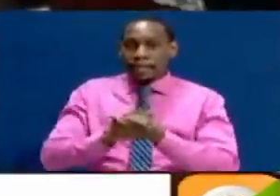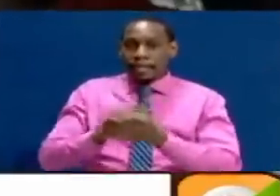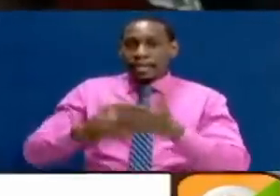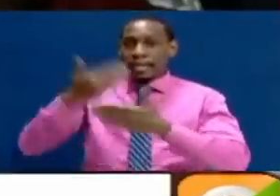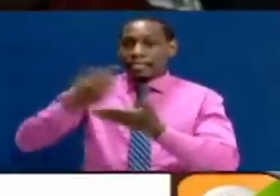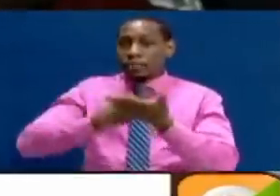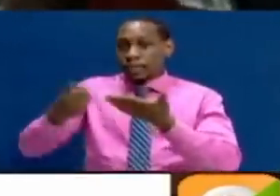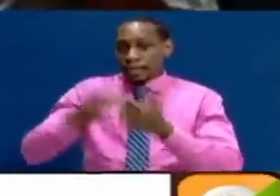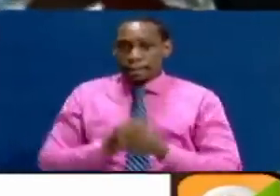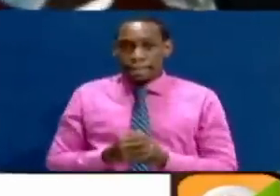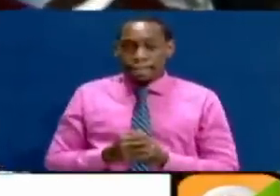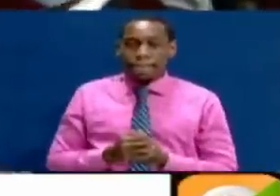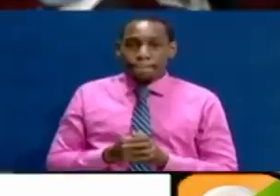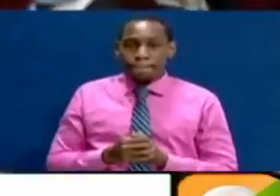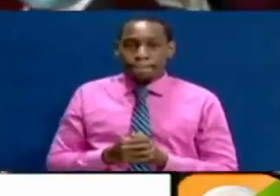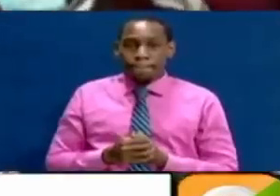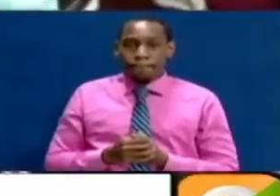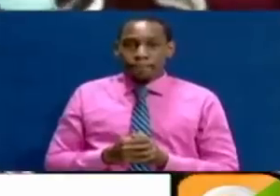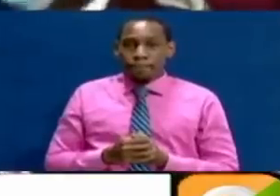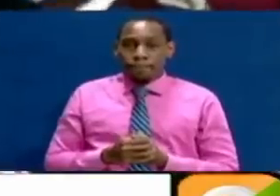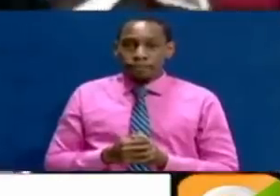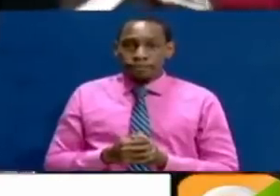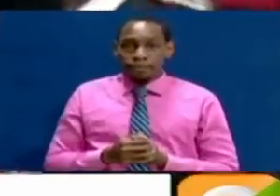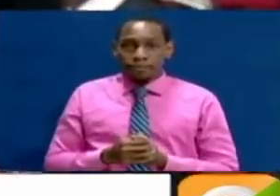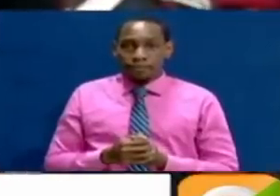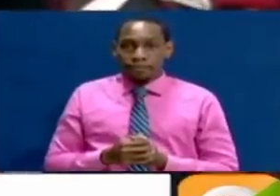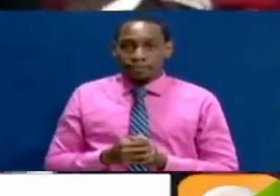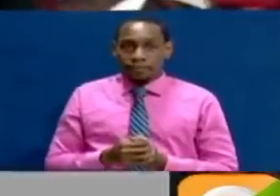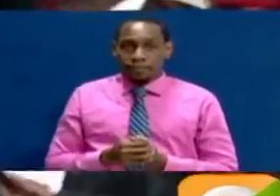mwa juma lijalo. Francis Gashuri, runinga ya Citizen.